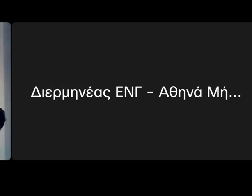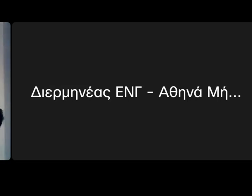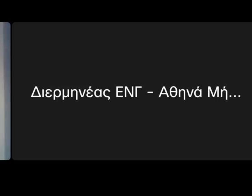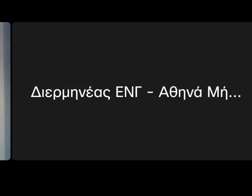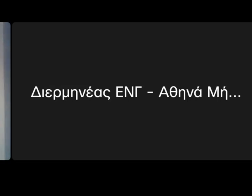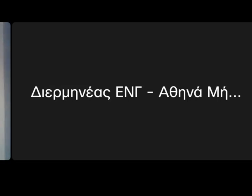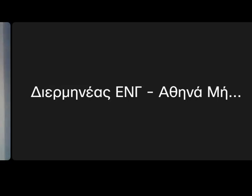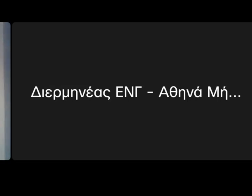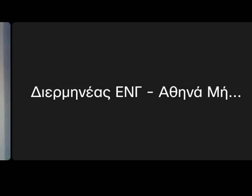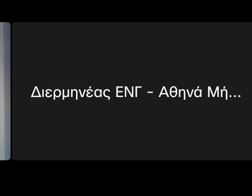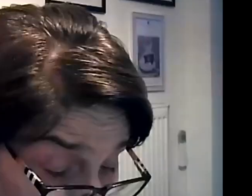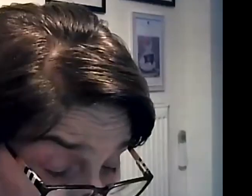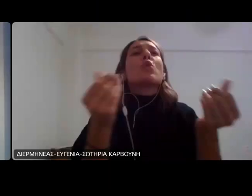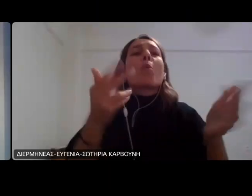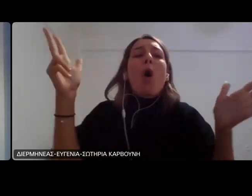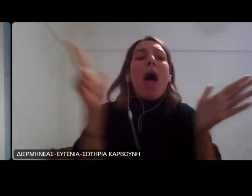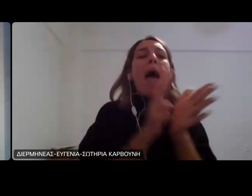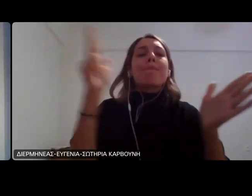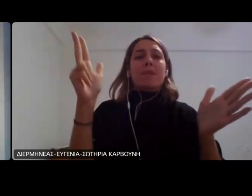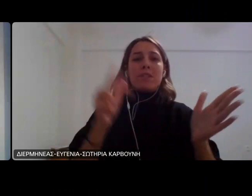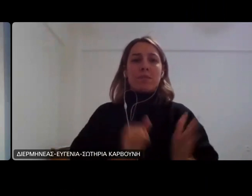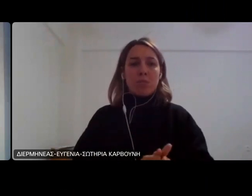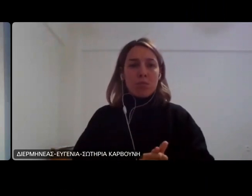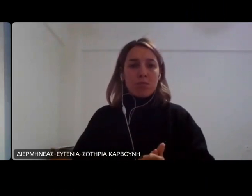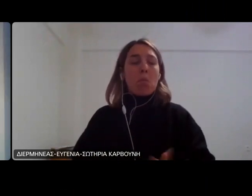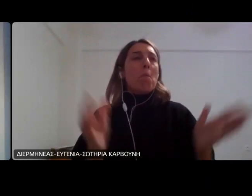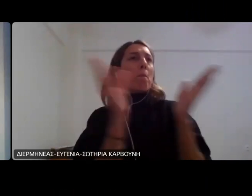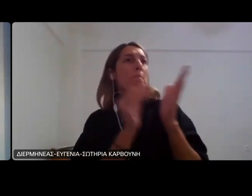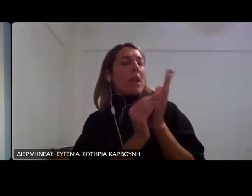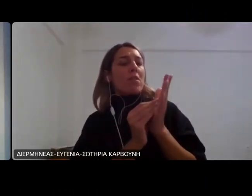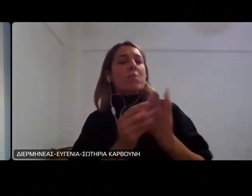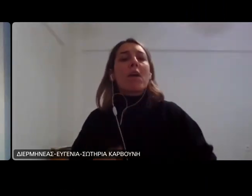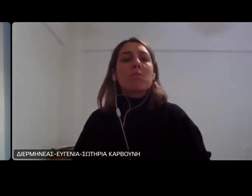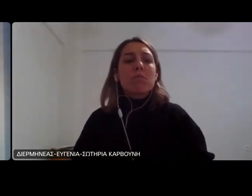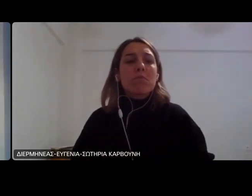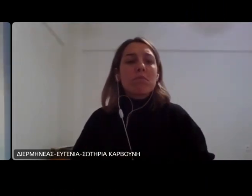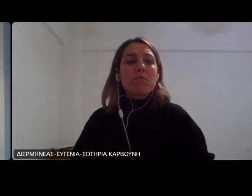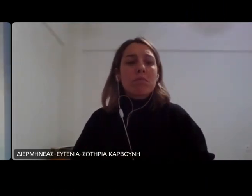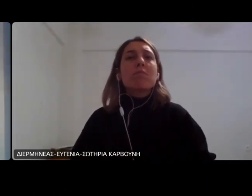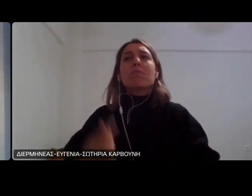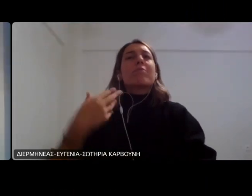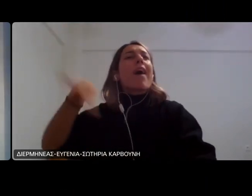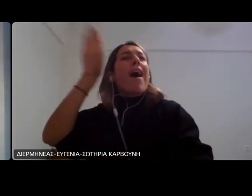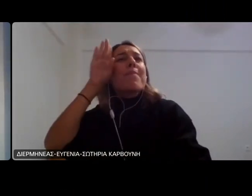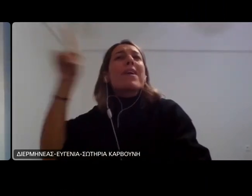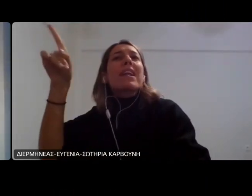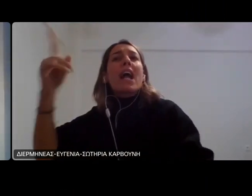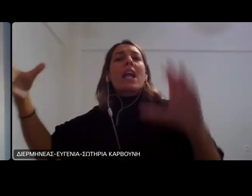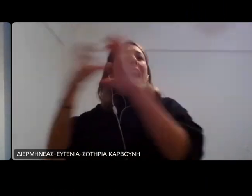επίσημο τρόπο και όταν οργανισμοί κύρους, όπως λόγω χάρη η Ένωση, η Αμερικανική Ένωση